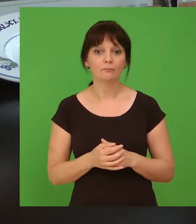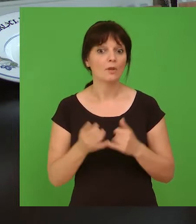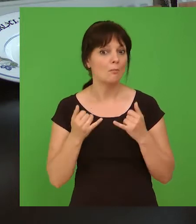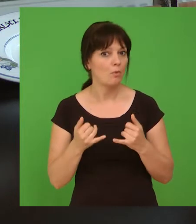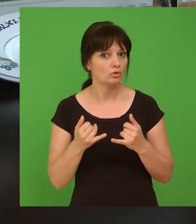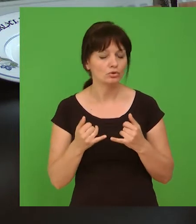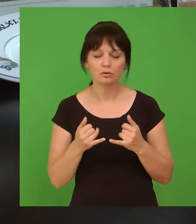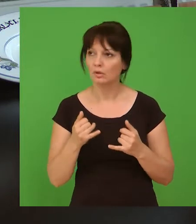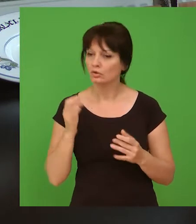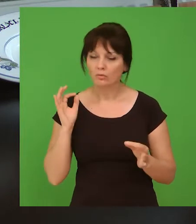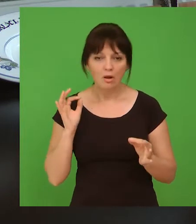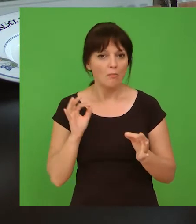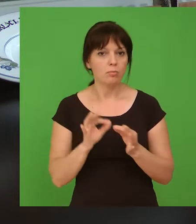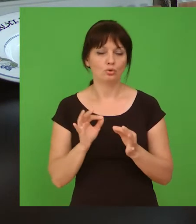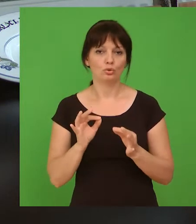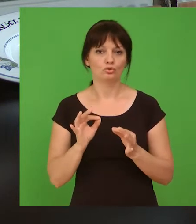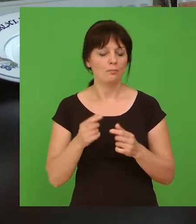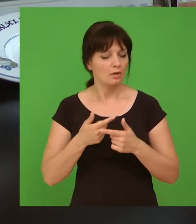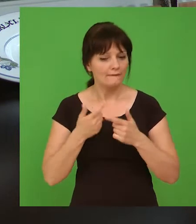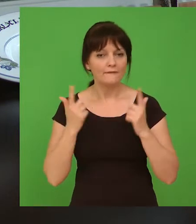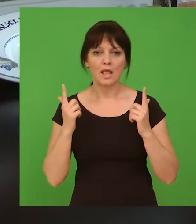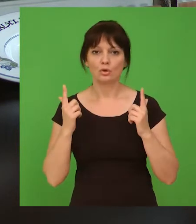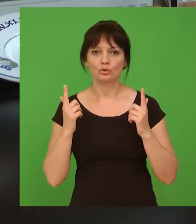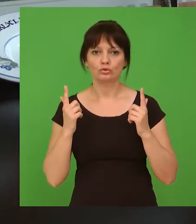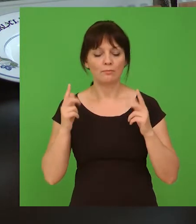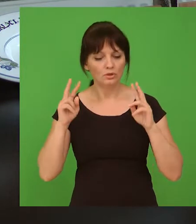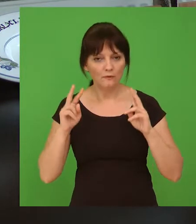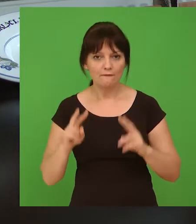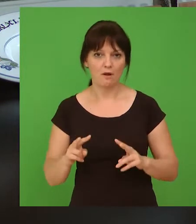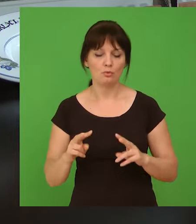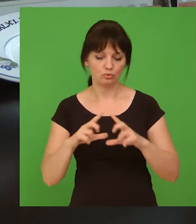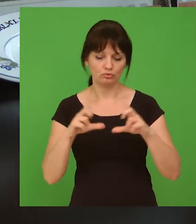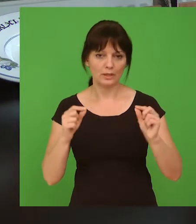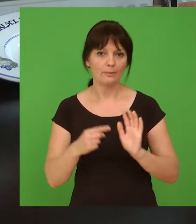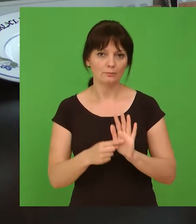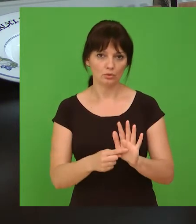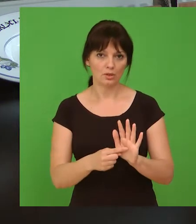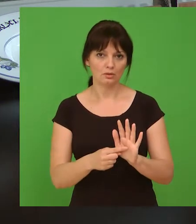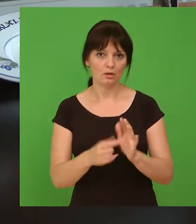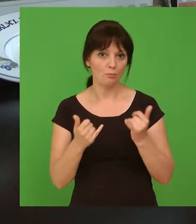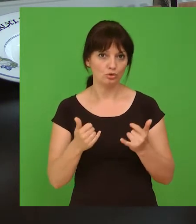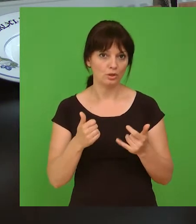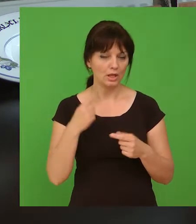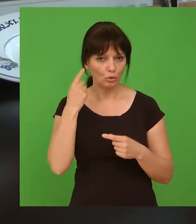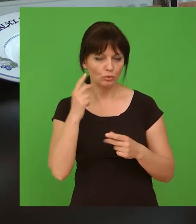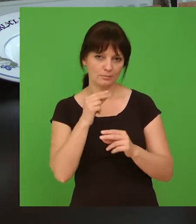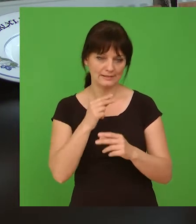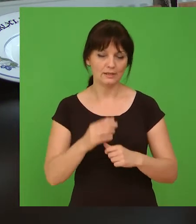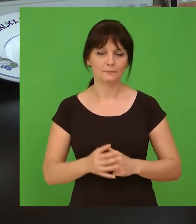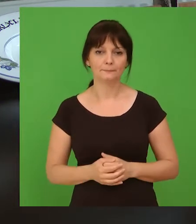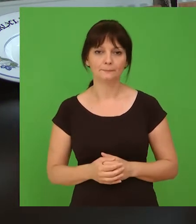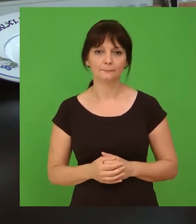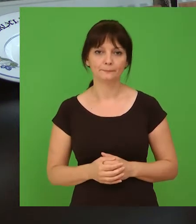sokkal konkrétabb, pontosabb, világosabb, reálisabb képet mutatnak a mostani megfogalmazásokban.